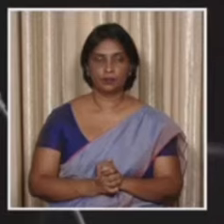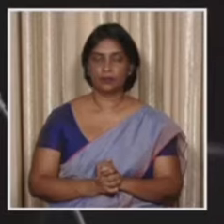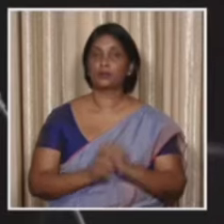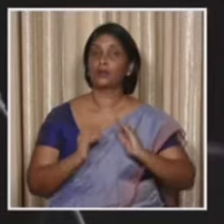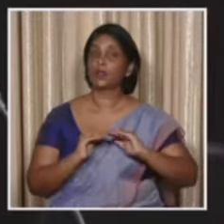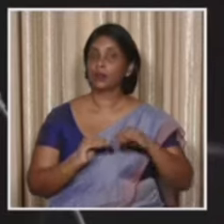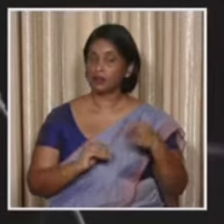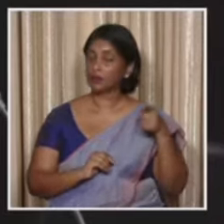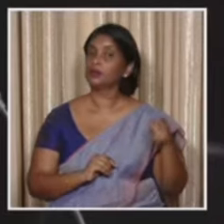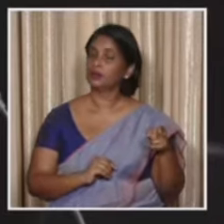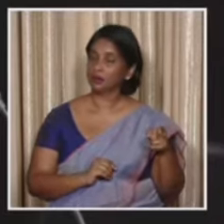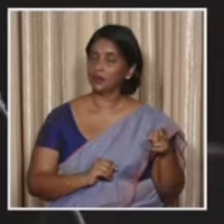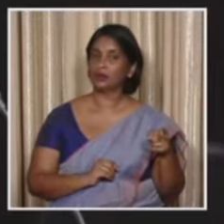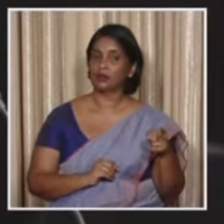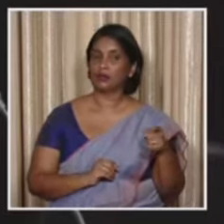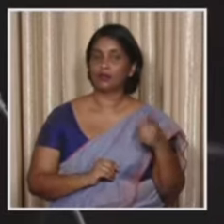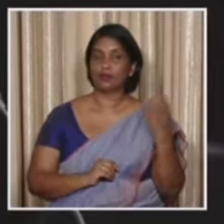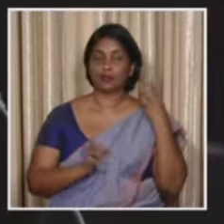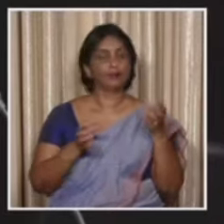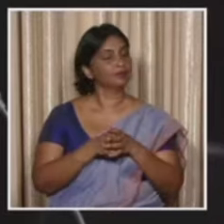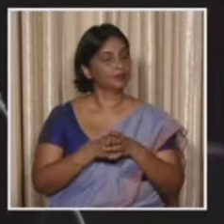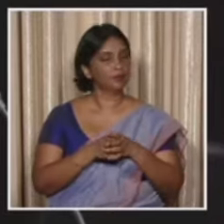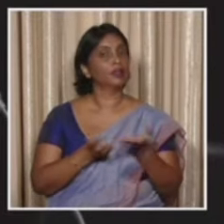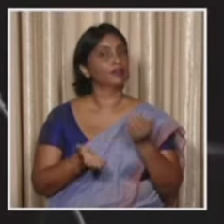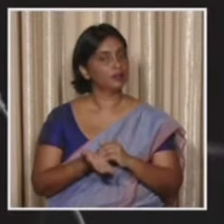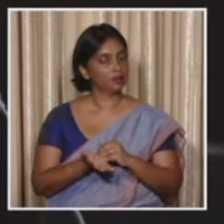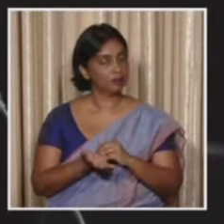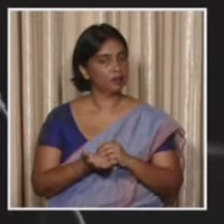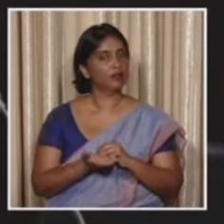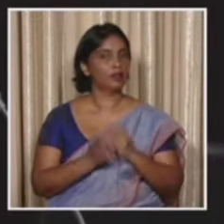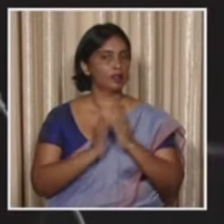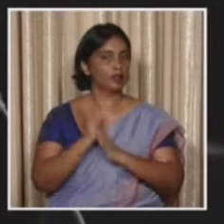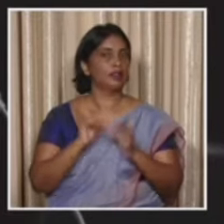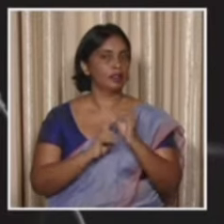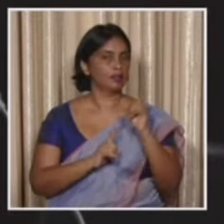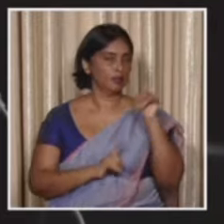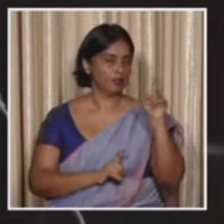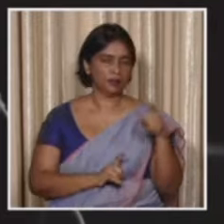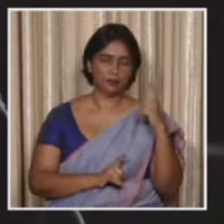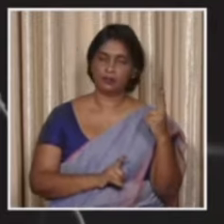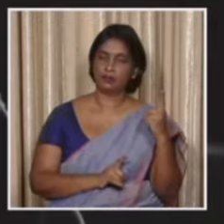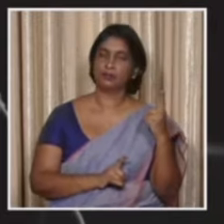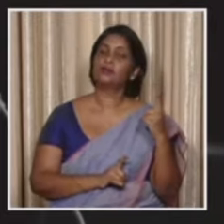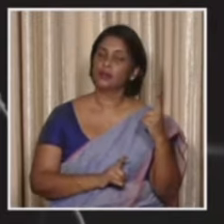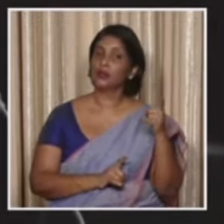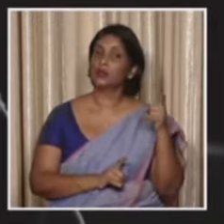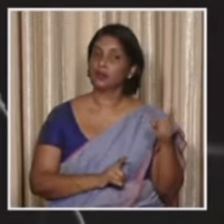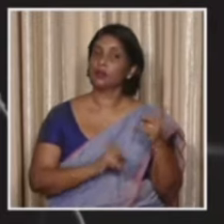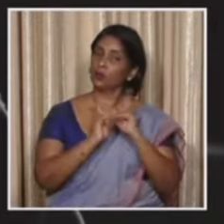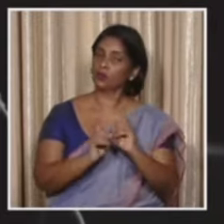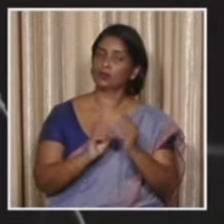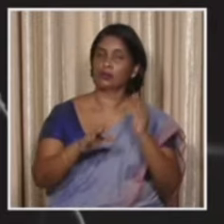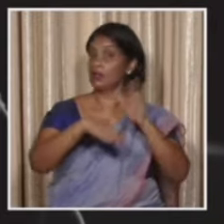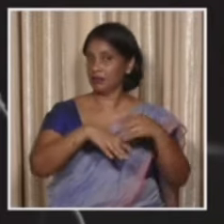நஜிபே மஜீதுடைய தடயம் திருவோணமலை மாவட்டத்தின் அரசியலில் அழிக்க முடியாத நிரந்தரமான ஒரு